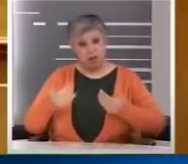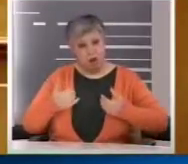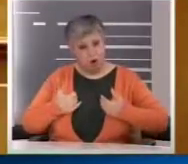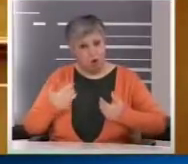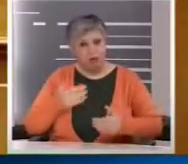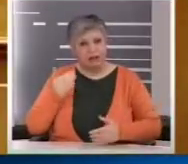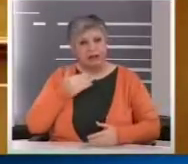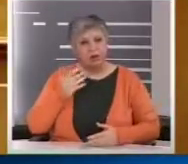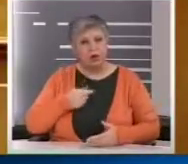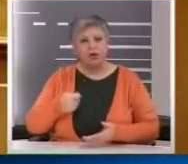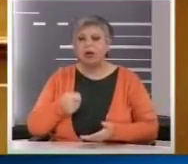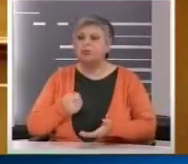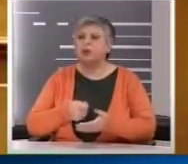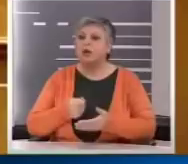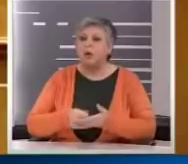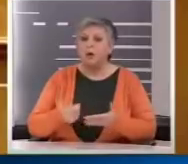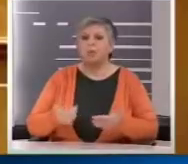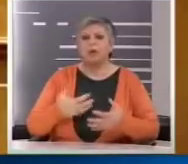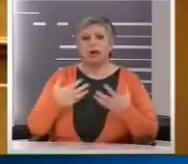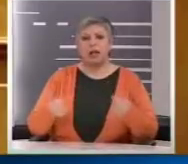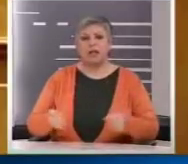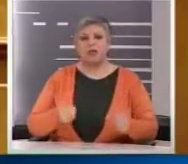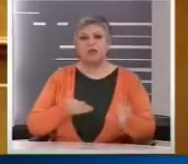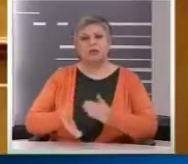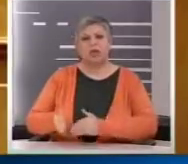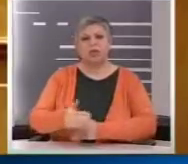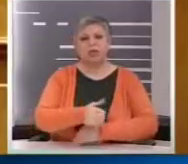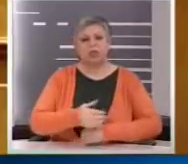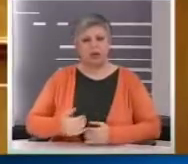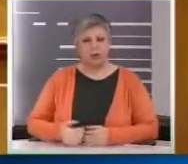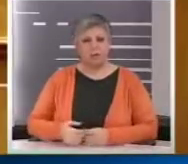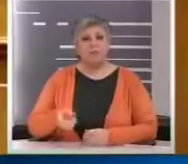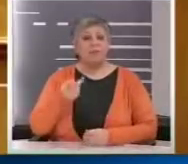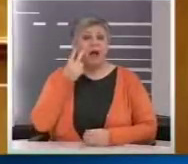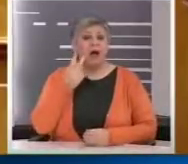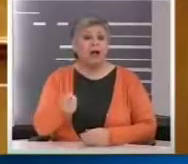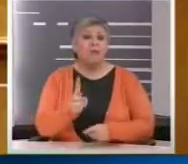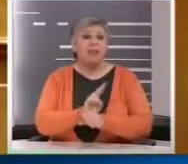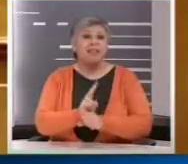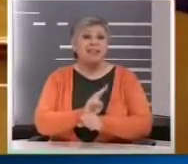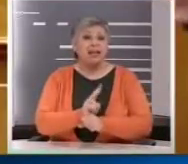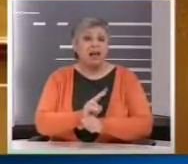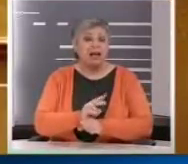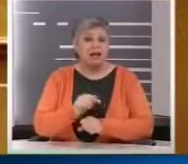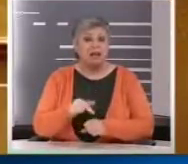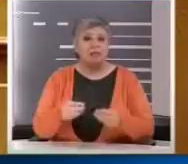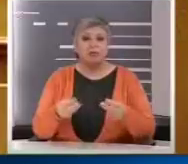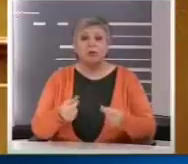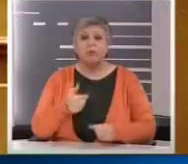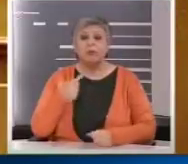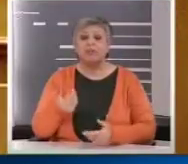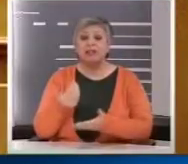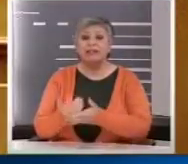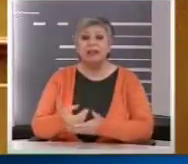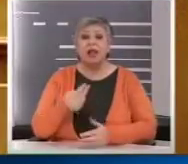γρήγορα και εκτός δημόσιου λογιστικού. Άμα δείτε το χαρτί με το οποίο ζήτησαν 200